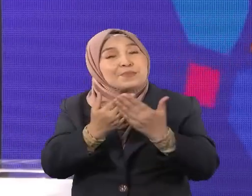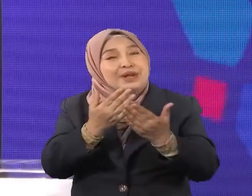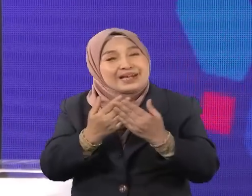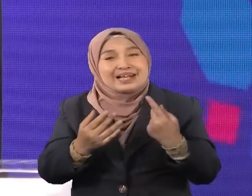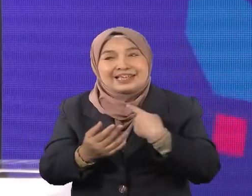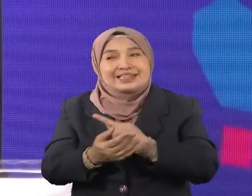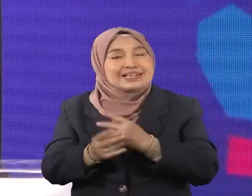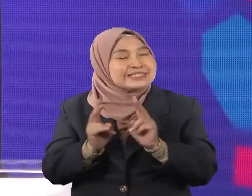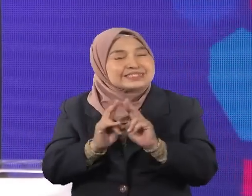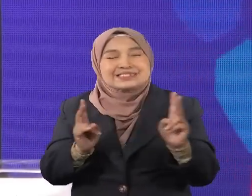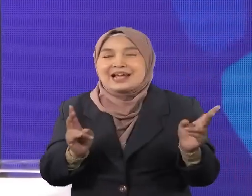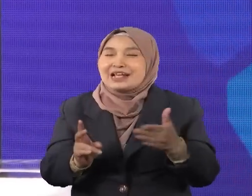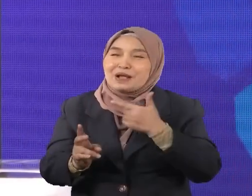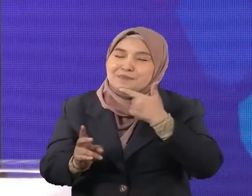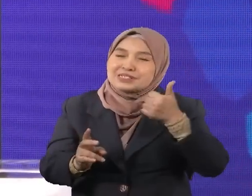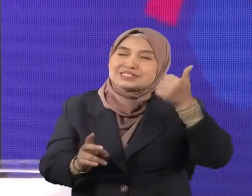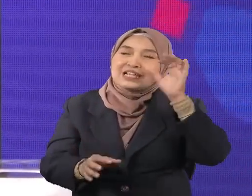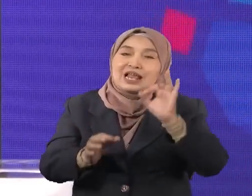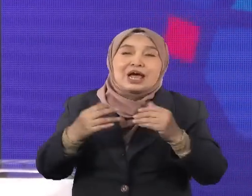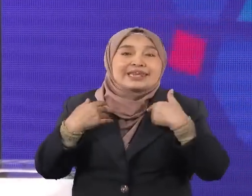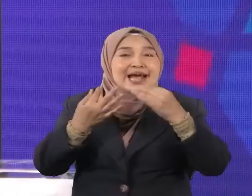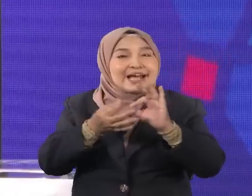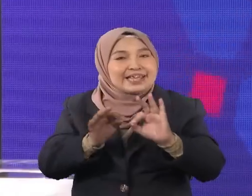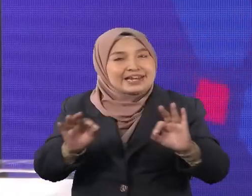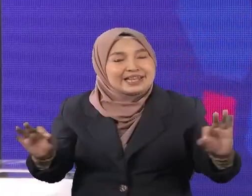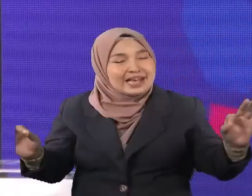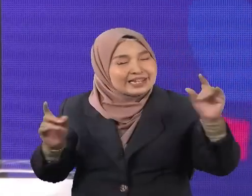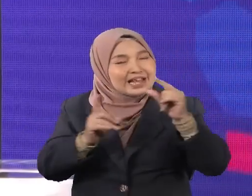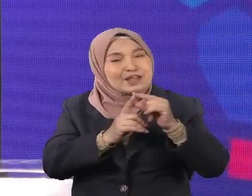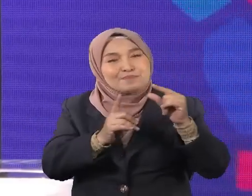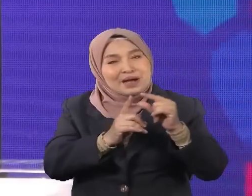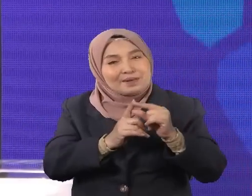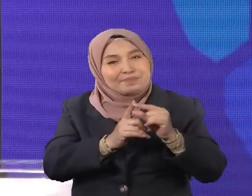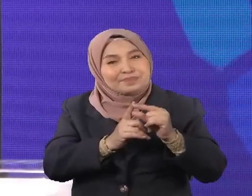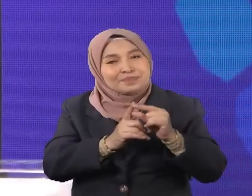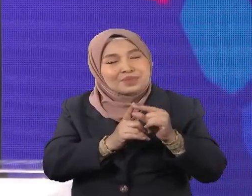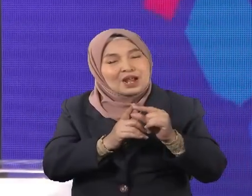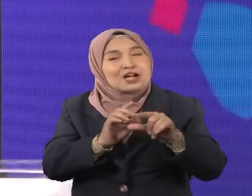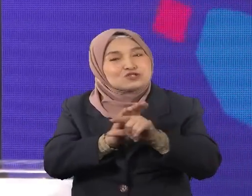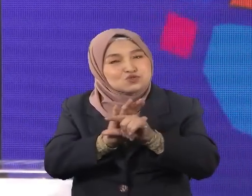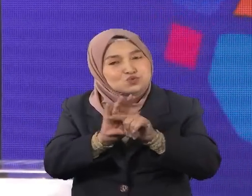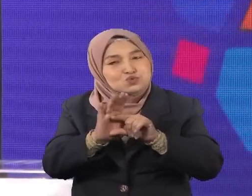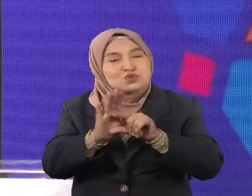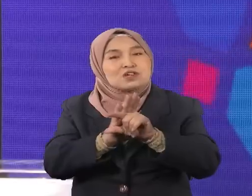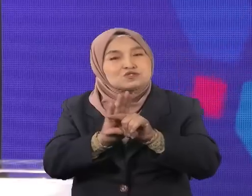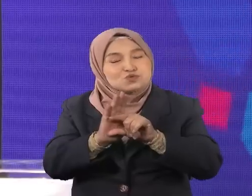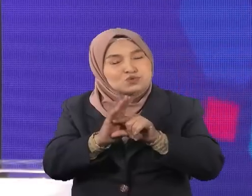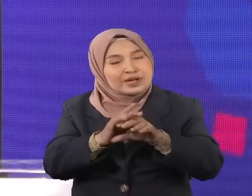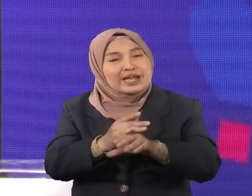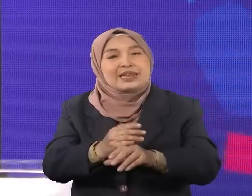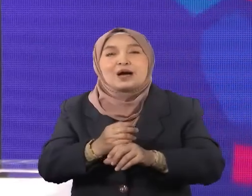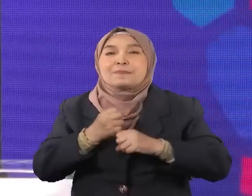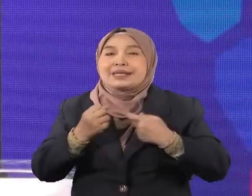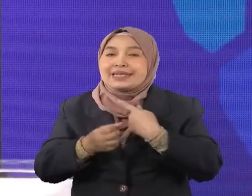kita. Sangat nikmat jika ada ayat-ayat, kalimah-kalimah, kan, surah-surah yang dapat